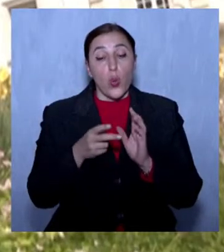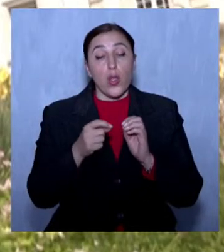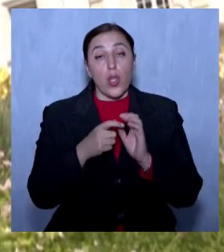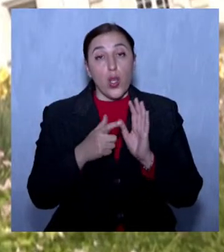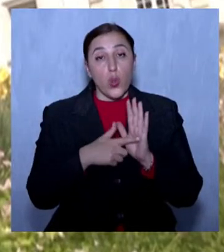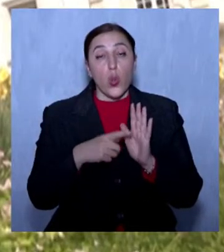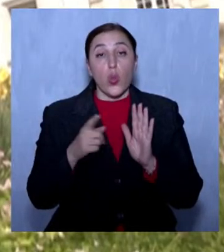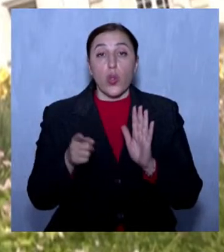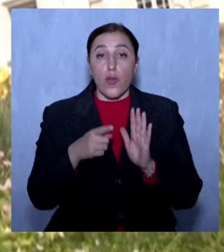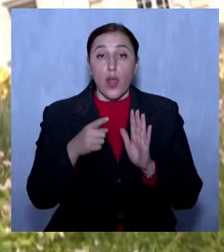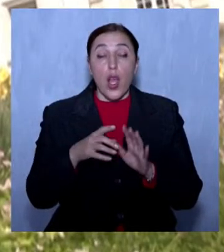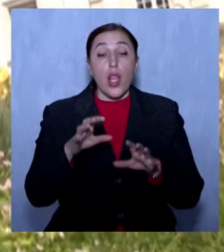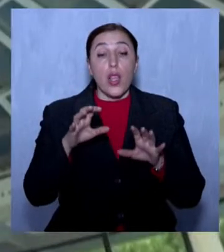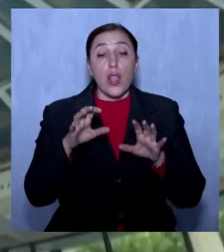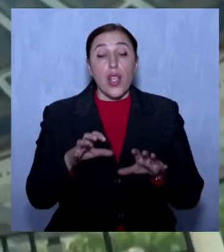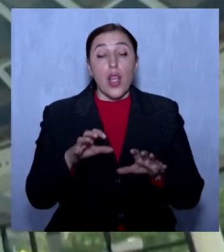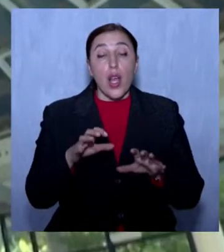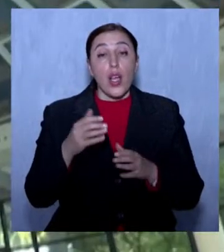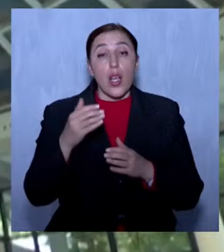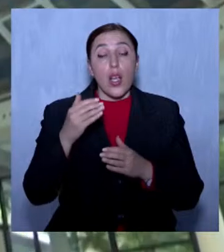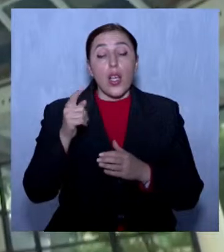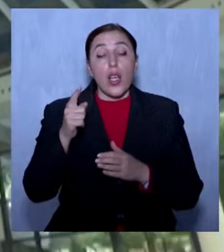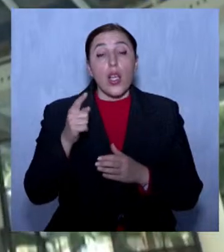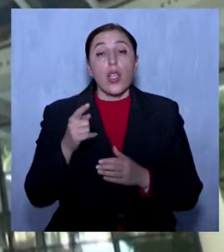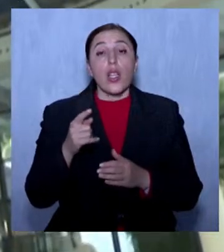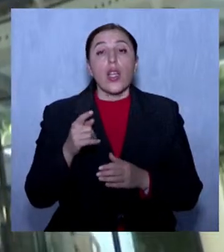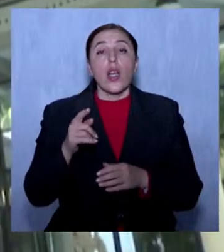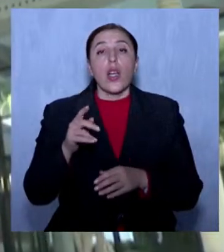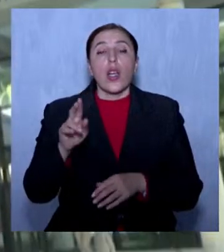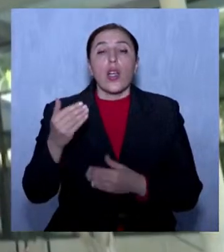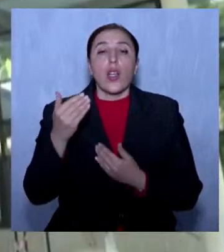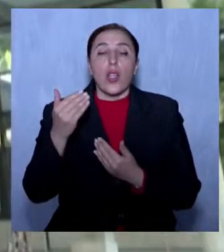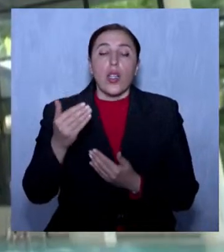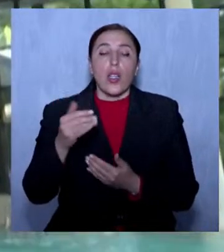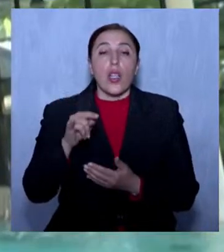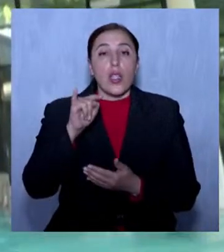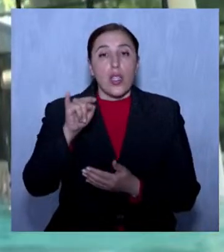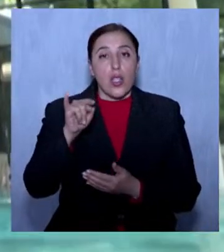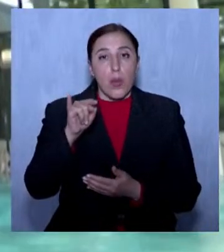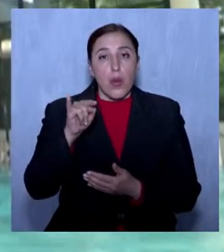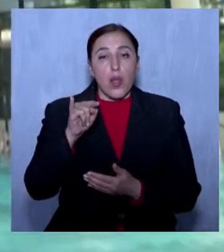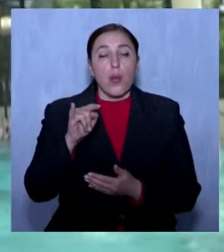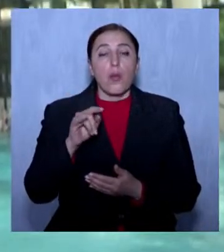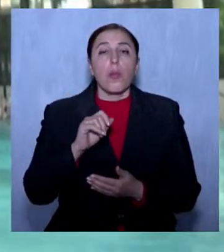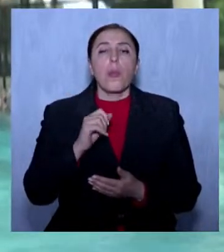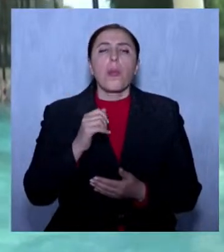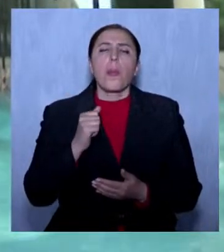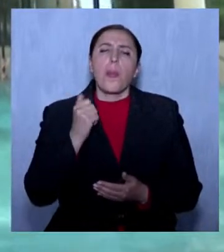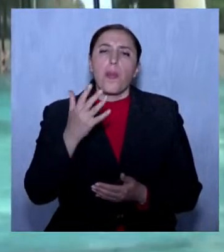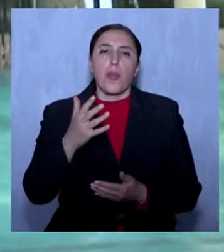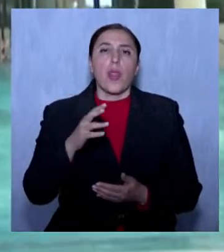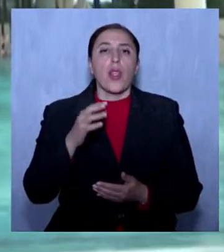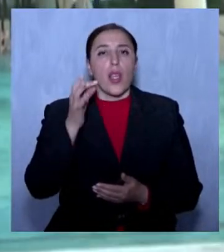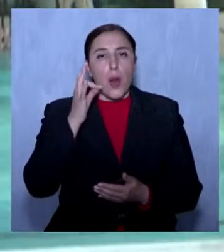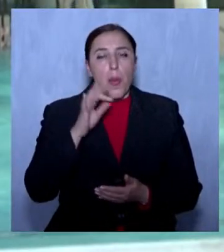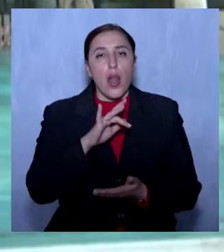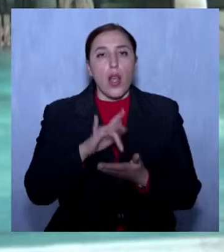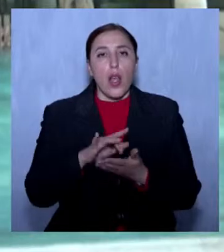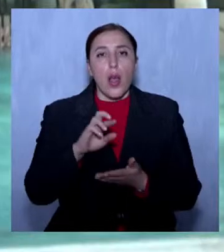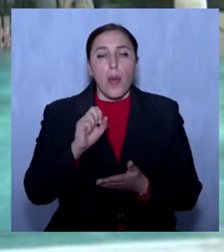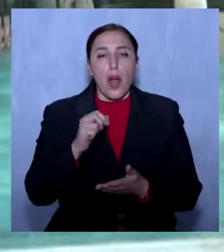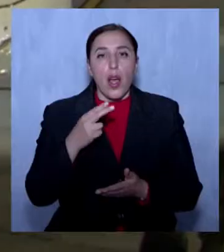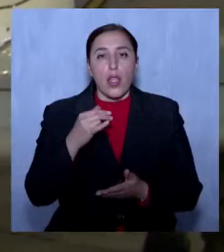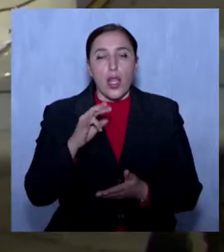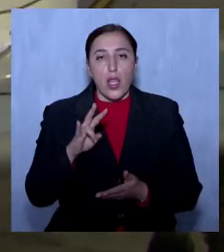2017 թվականների նախագահին սպասարկող ինքնաթիռը բազմաթիվ չվերթներ է իրականացրել դեպի Բադեն-Բադեն, և դրանից մի մասի